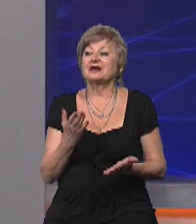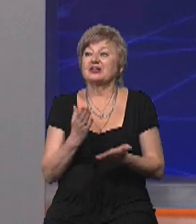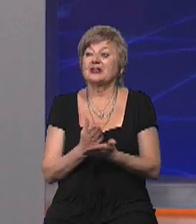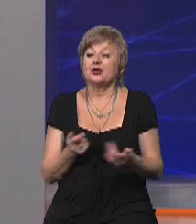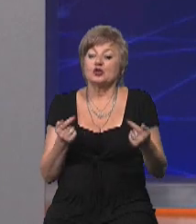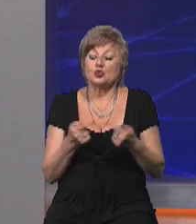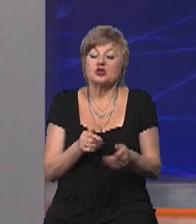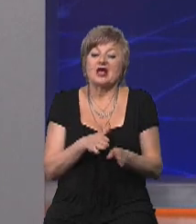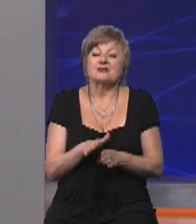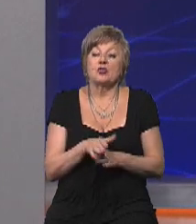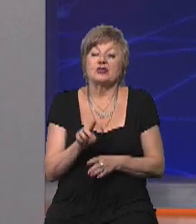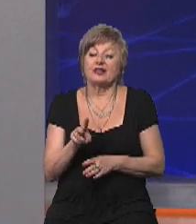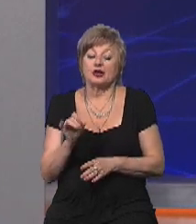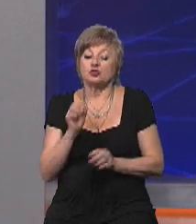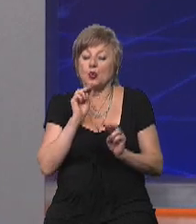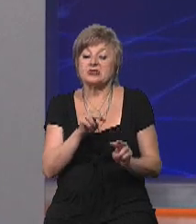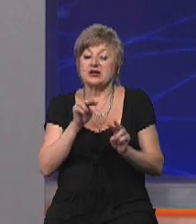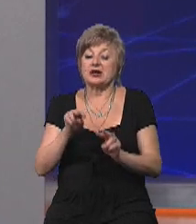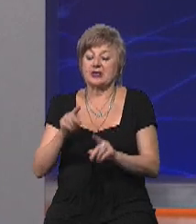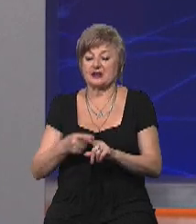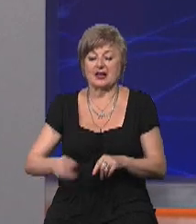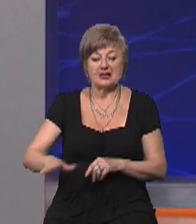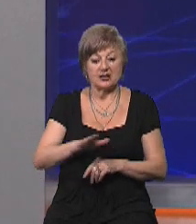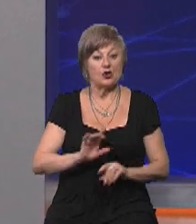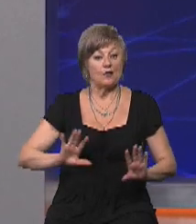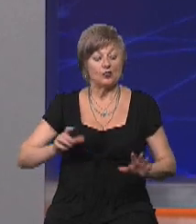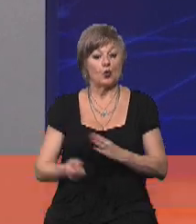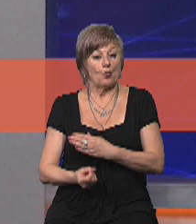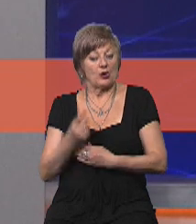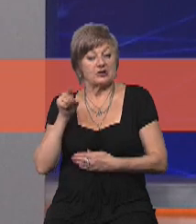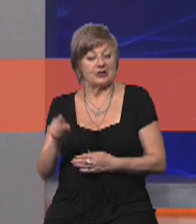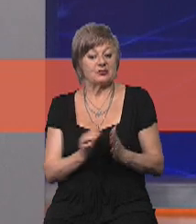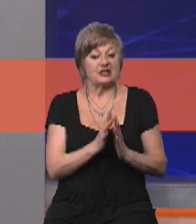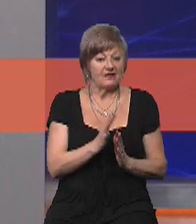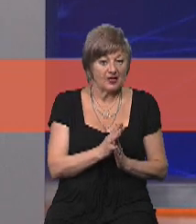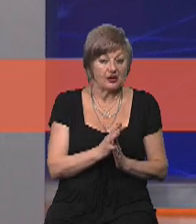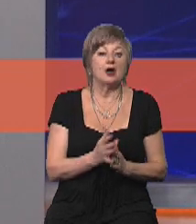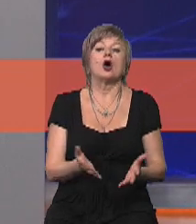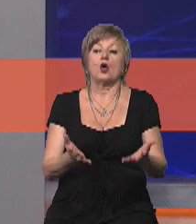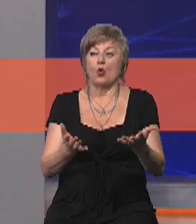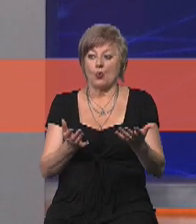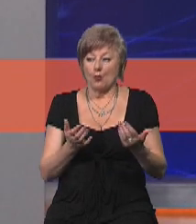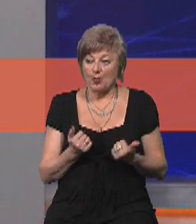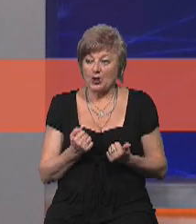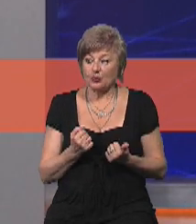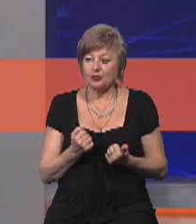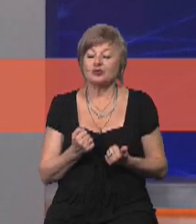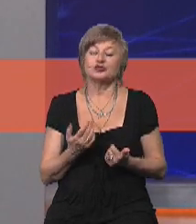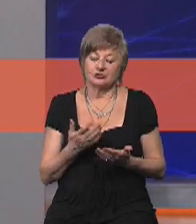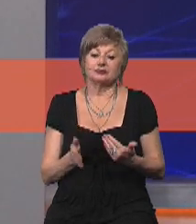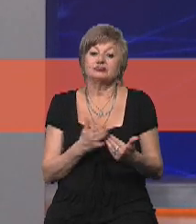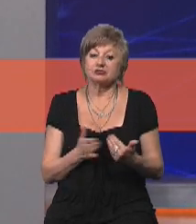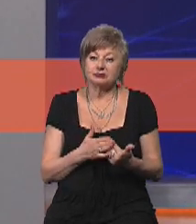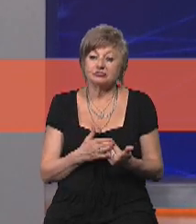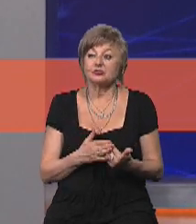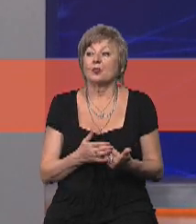конкретные исполнители, которые следят за этой территорией и в случае появления там амброзии действительно получат, это его слово, харакири.